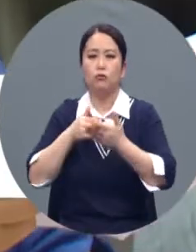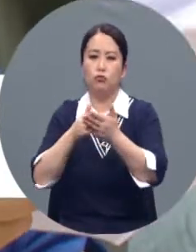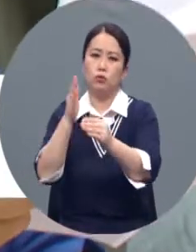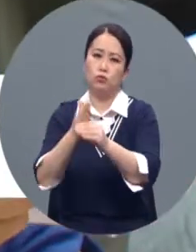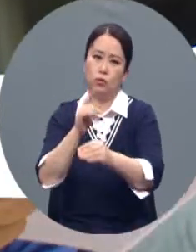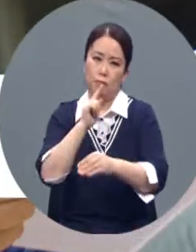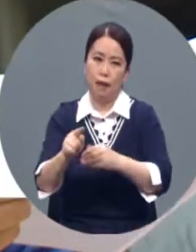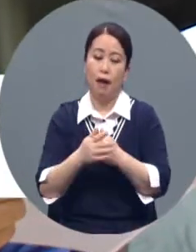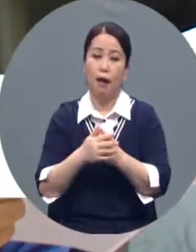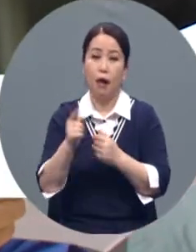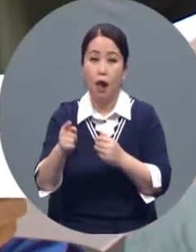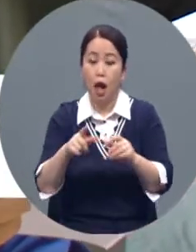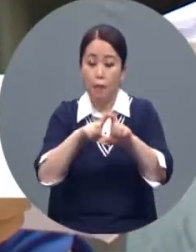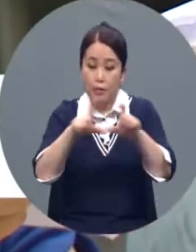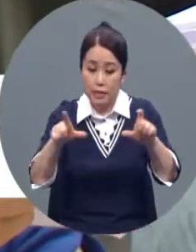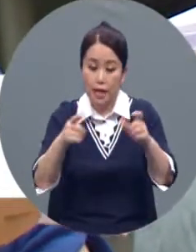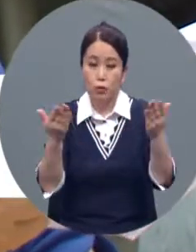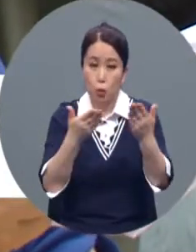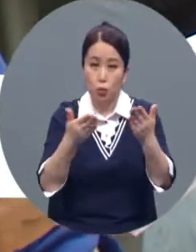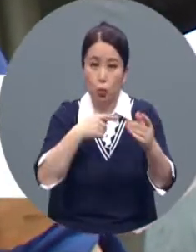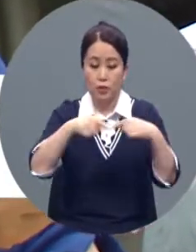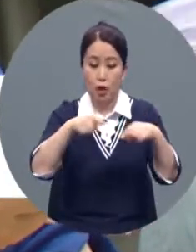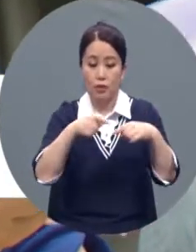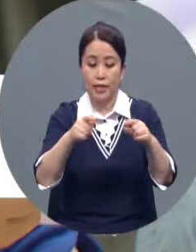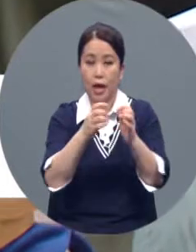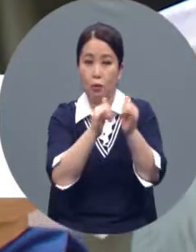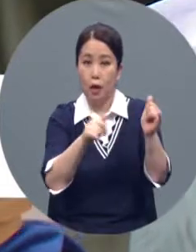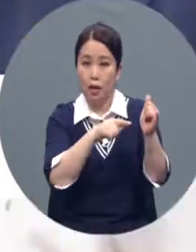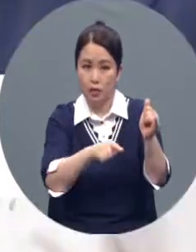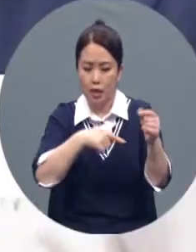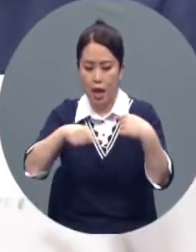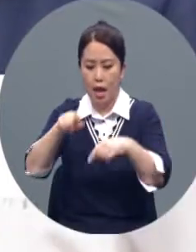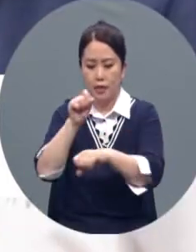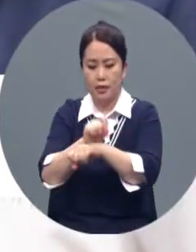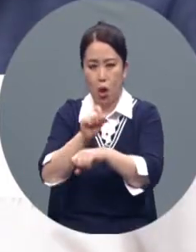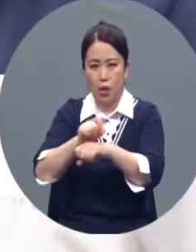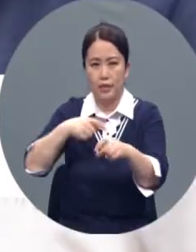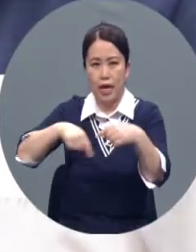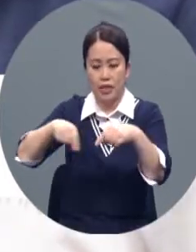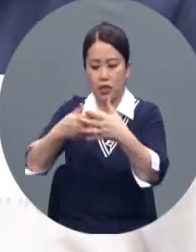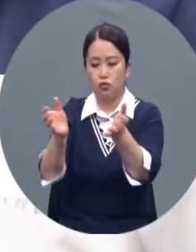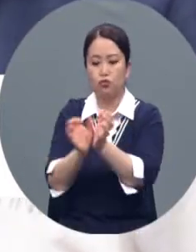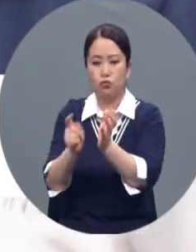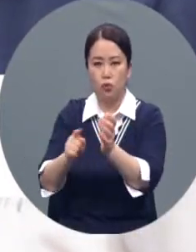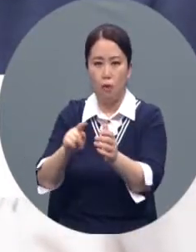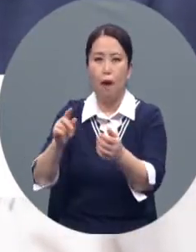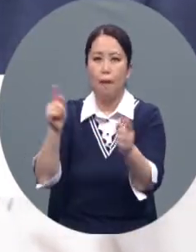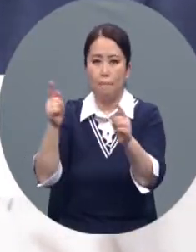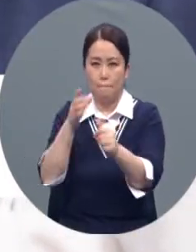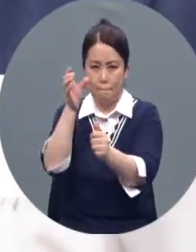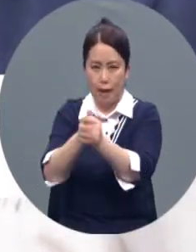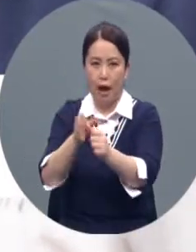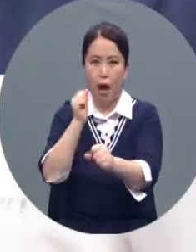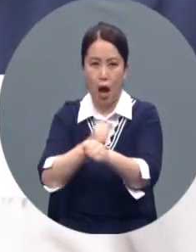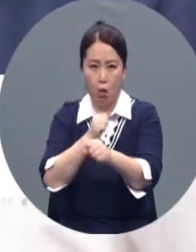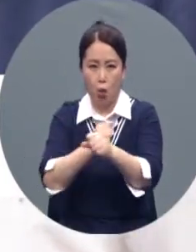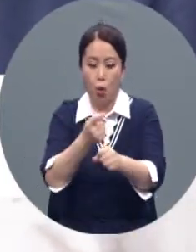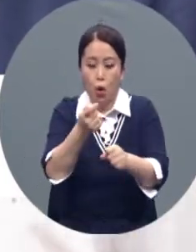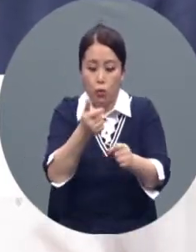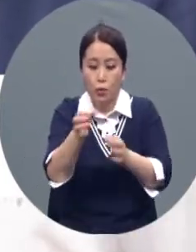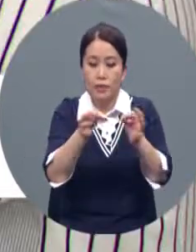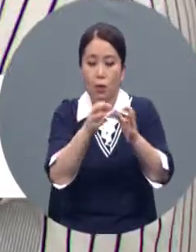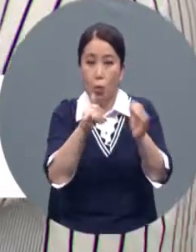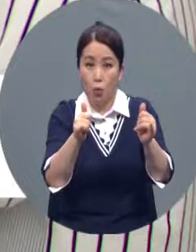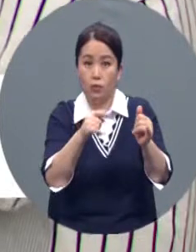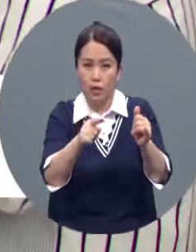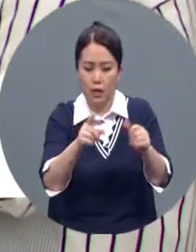노동권익정책을 담당하는 민생노동정책관을 행정자치국으로 배치하고 소상공인 지원 업무를 디지털